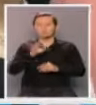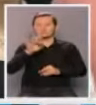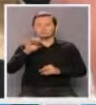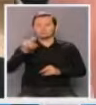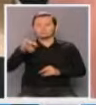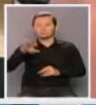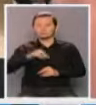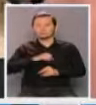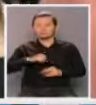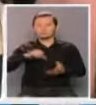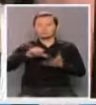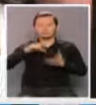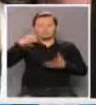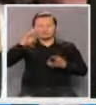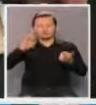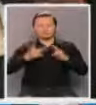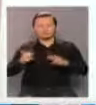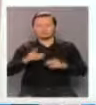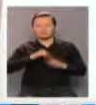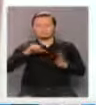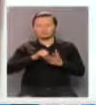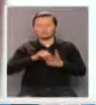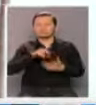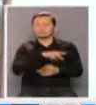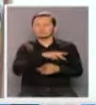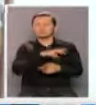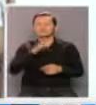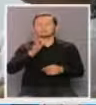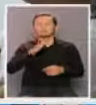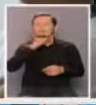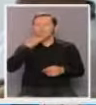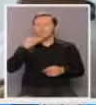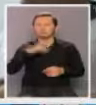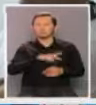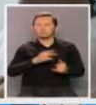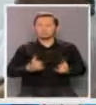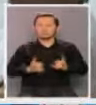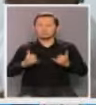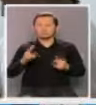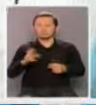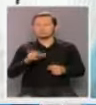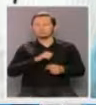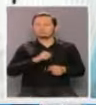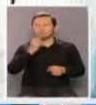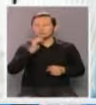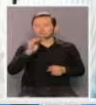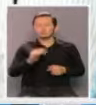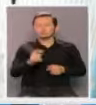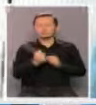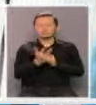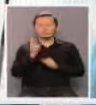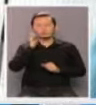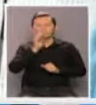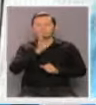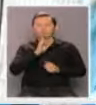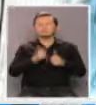Рымбаева, признанная казахстанская примадонна, обладательница орденов Достык, Парасат, Курмет. Самый юный участник фестиваля – 13-летняя